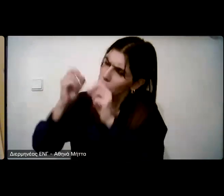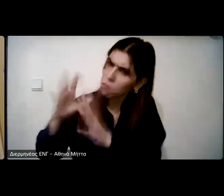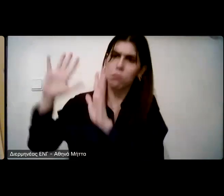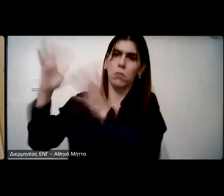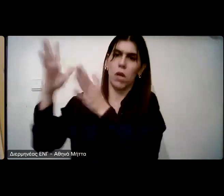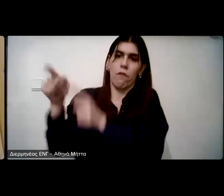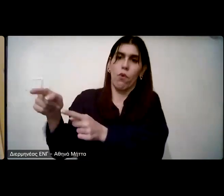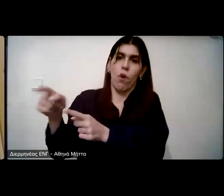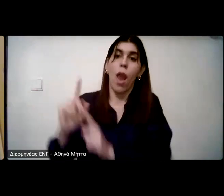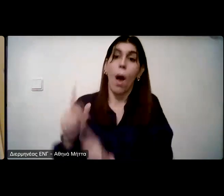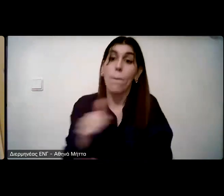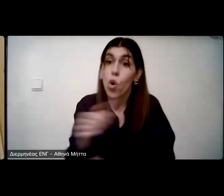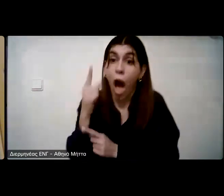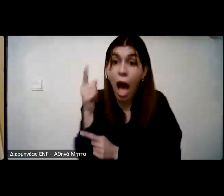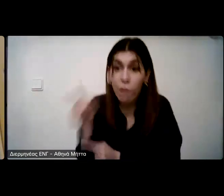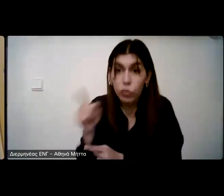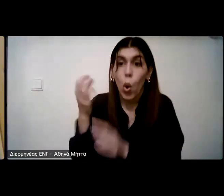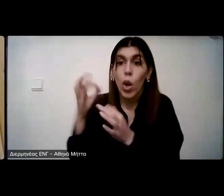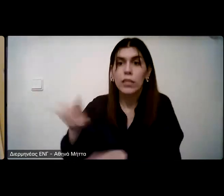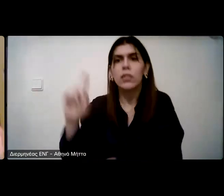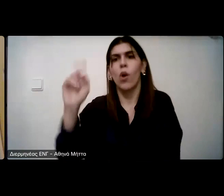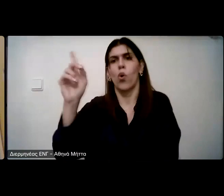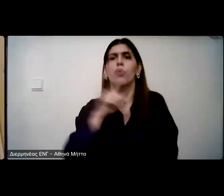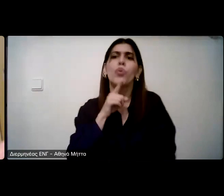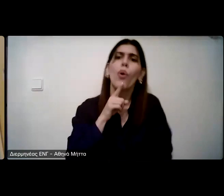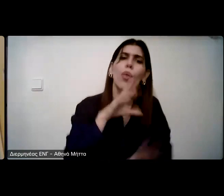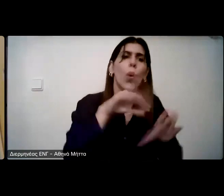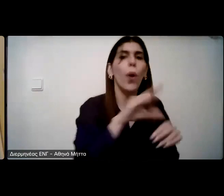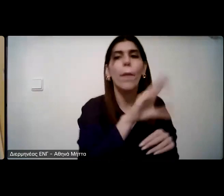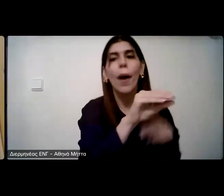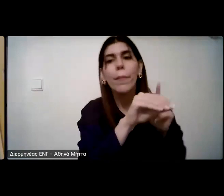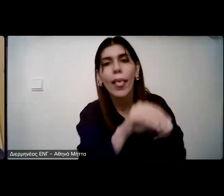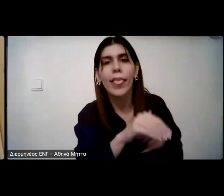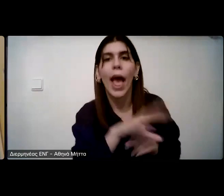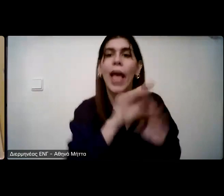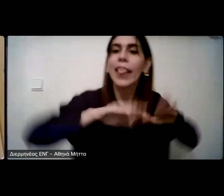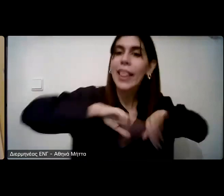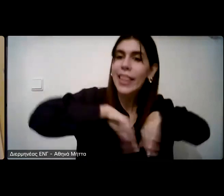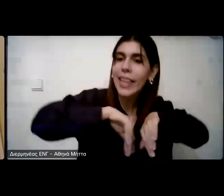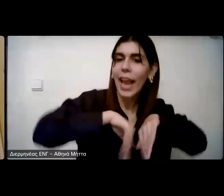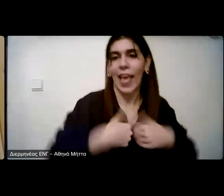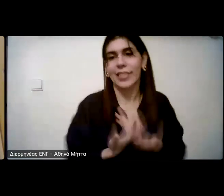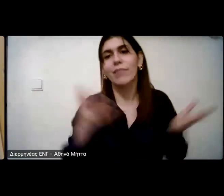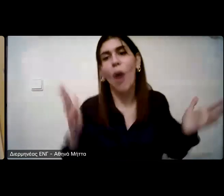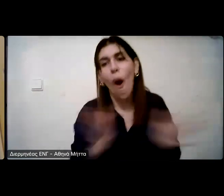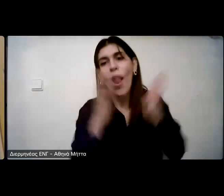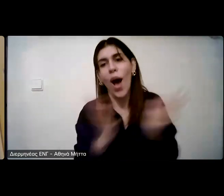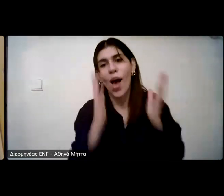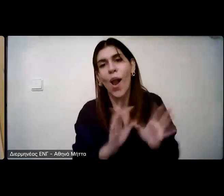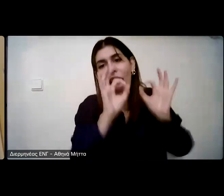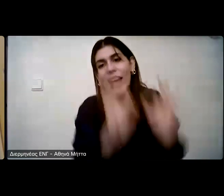του. Το ίδιο ισχύει και για τα παπάκια και για τις χήνες και για το κοτσιφάκι, για οτιδήποτε. Θέλω να πω,